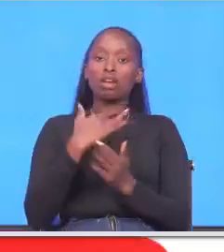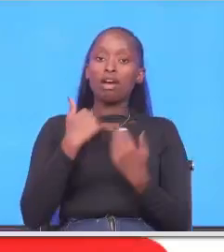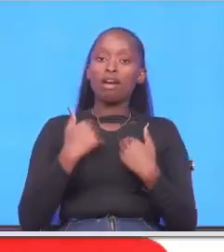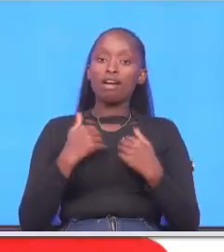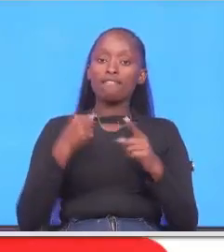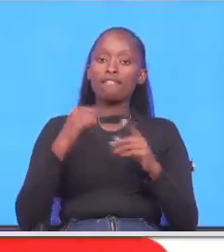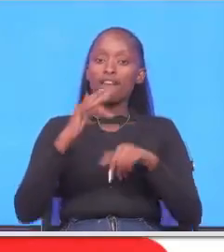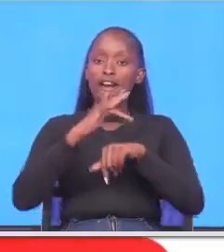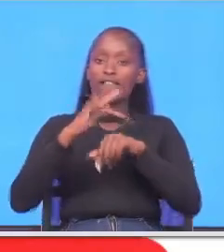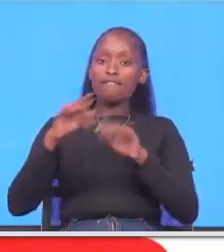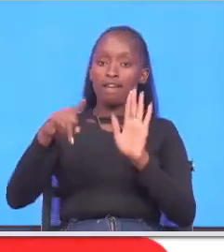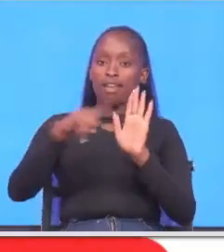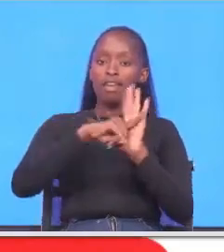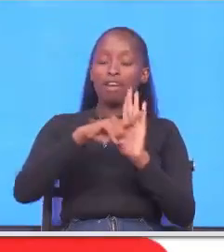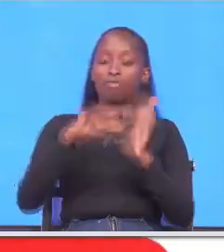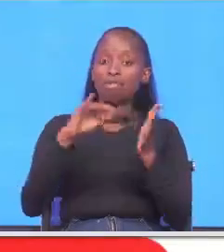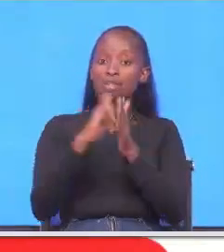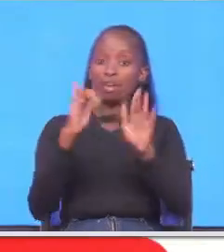mengi zaidi.